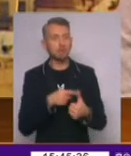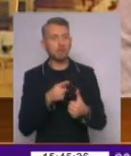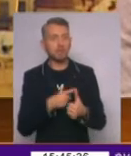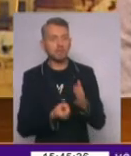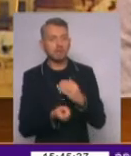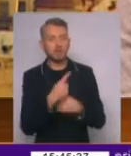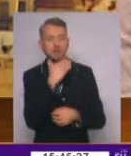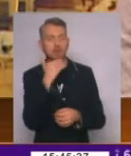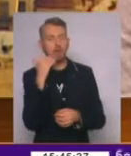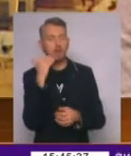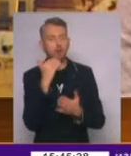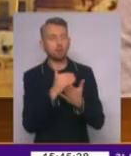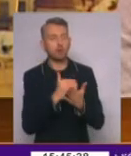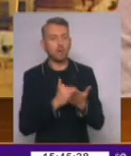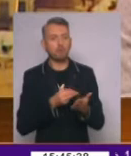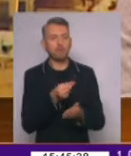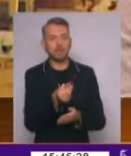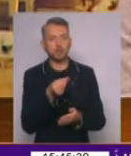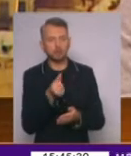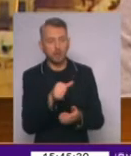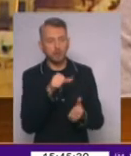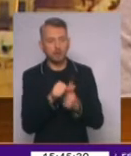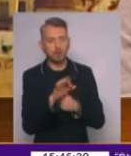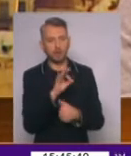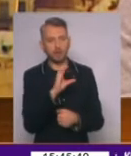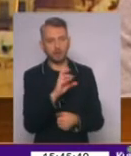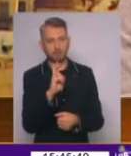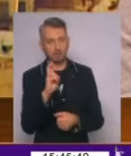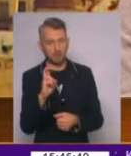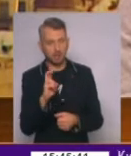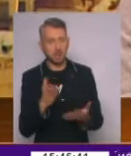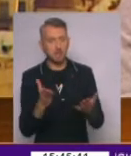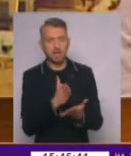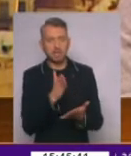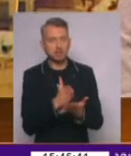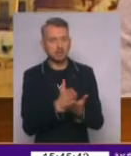з'явилося багато програм фінансування саме ОСББ,